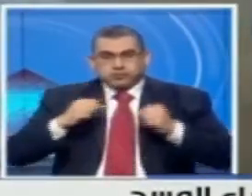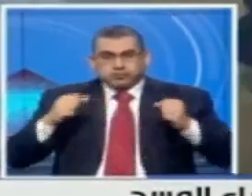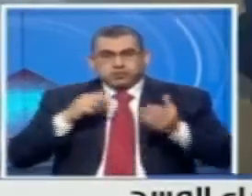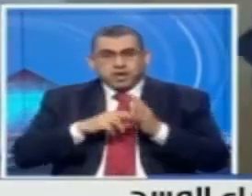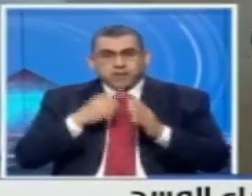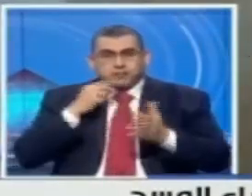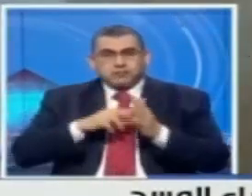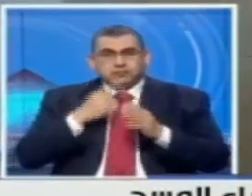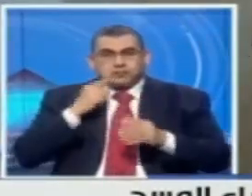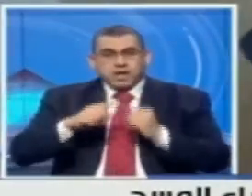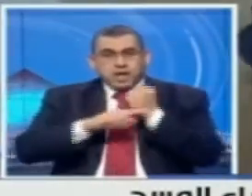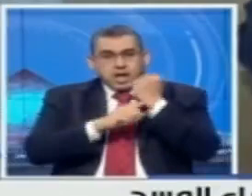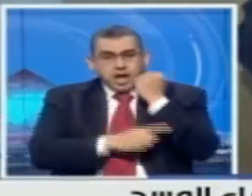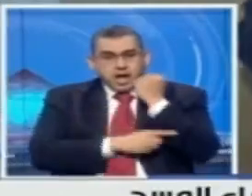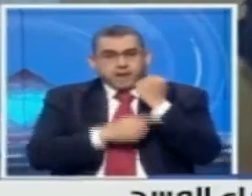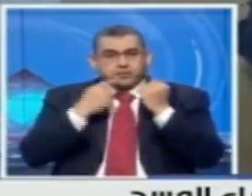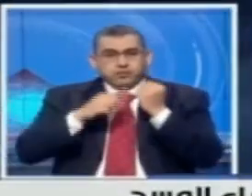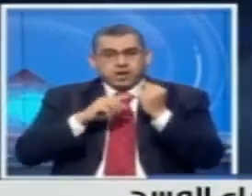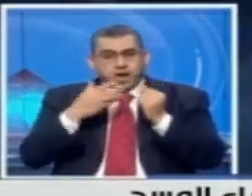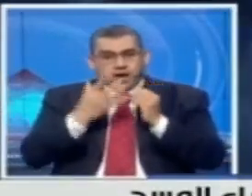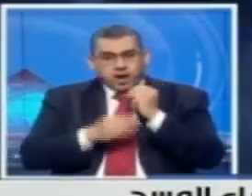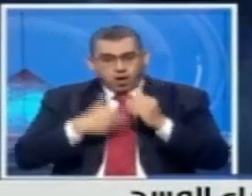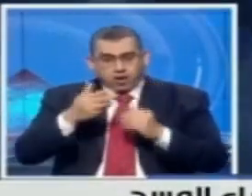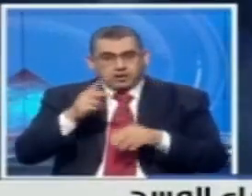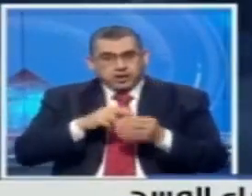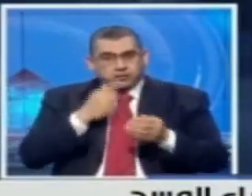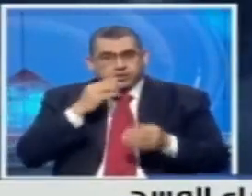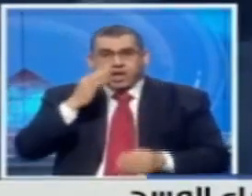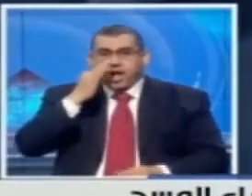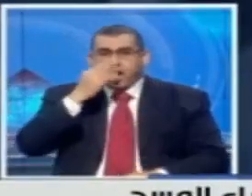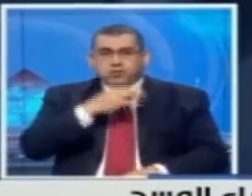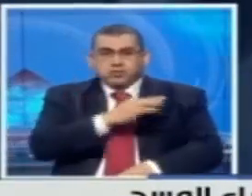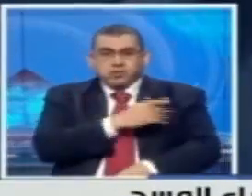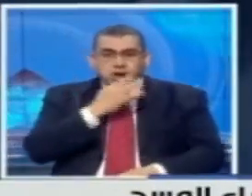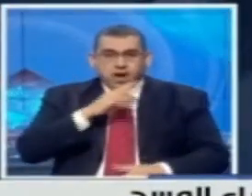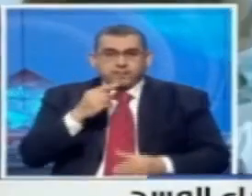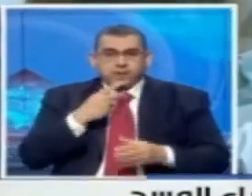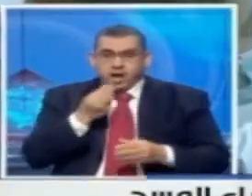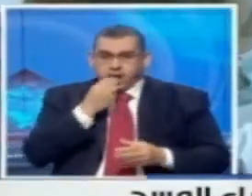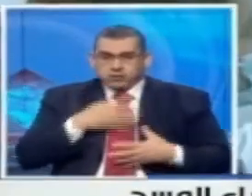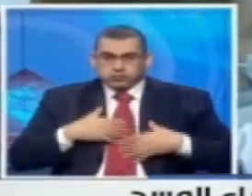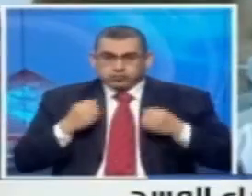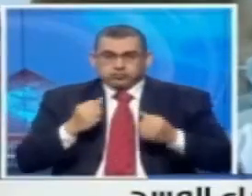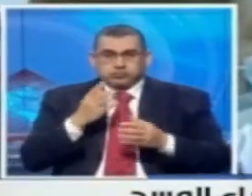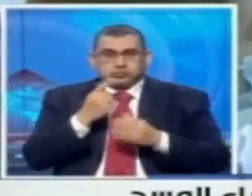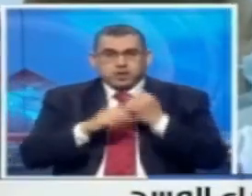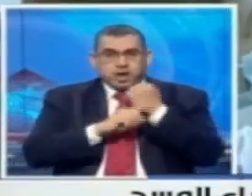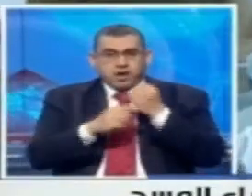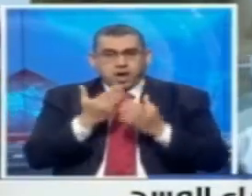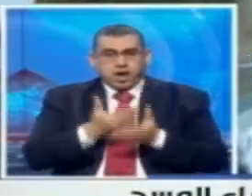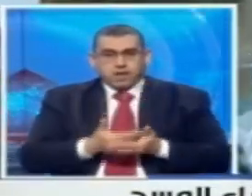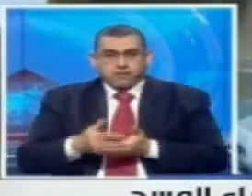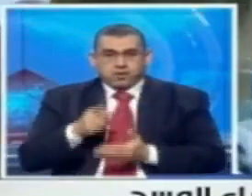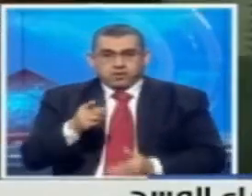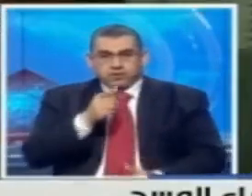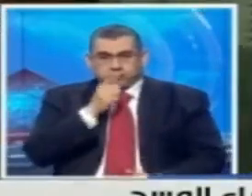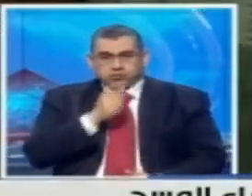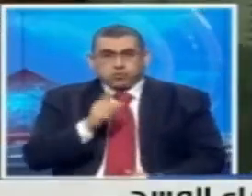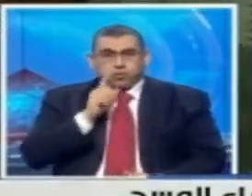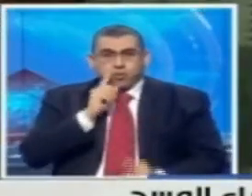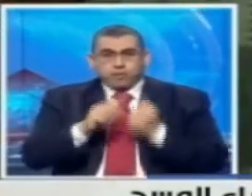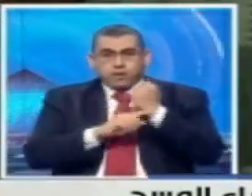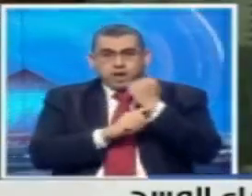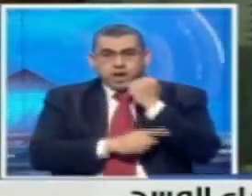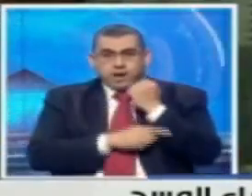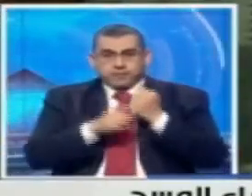ومتابعه الحمل والجنين بعد الولاده واخذ التطعيمات والتغذيه العلاجيه اللازمه لهؤلاء الاطفال ام الحامل لها هنا